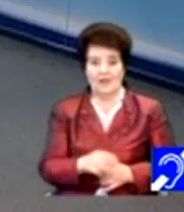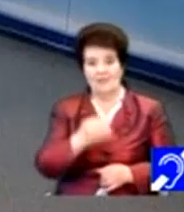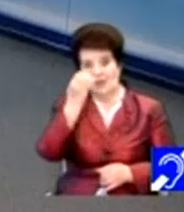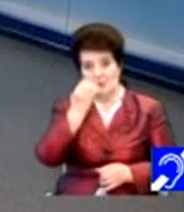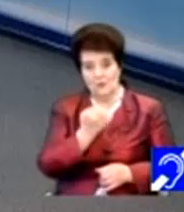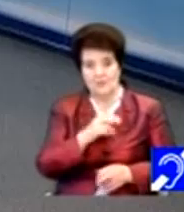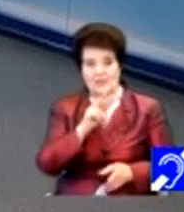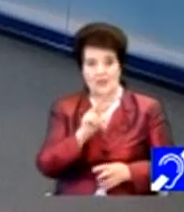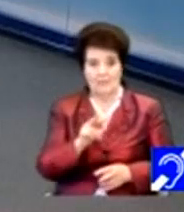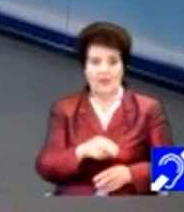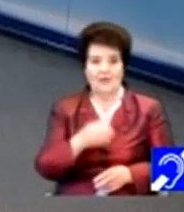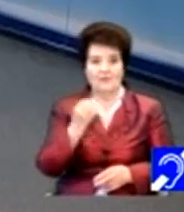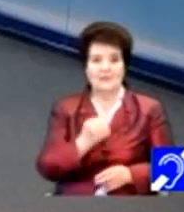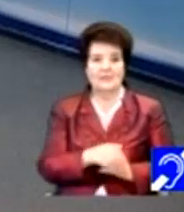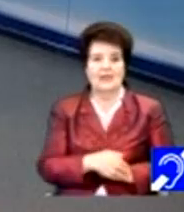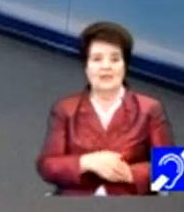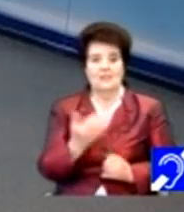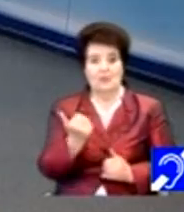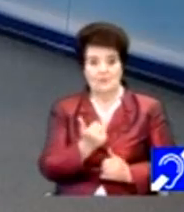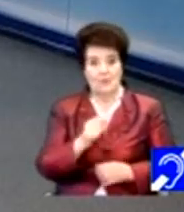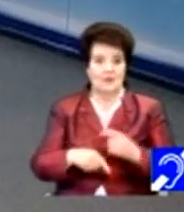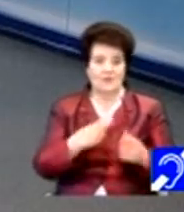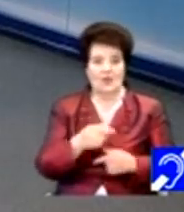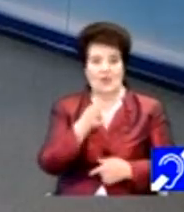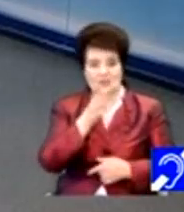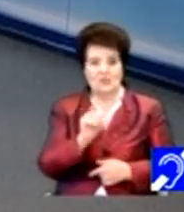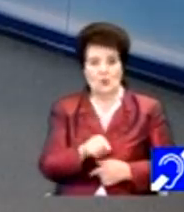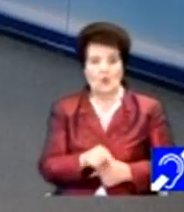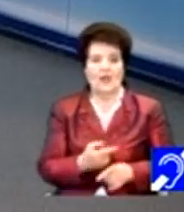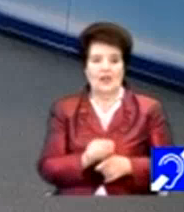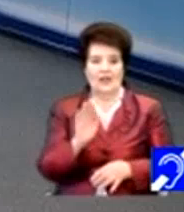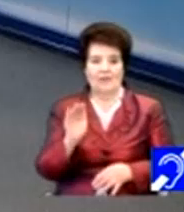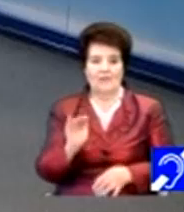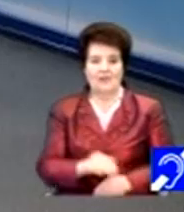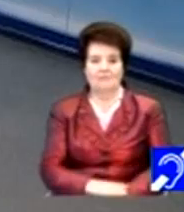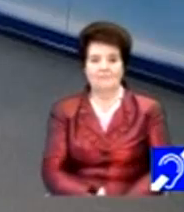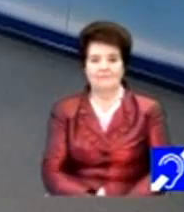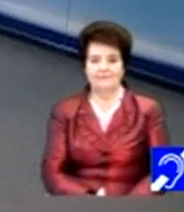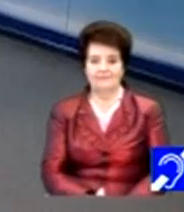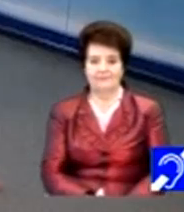mulțumesc că ne priviți. Vă dau întâlnire și săptămâna viitoare la aceeași oră. La revedere!